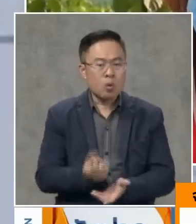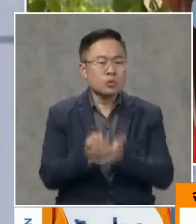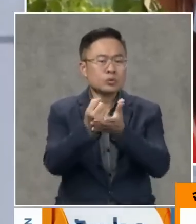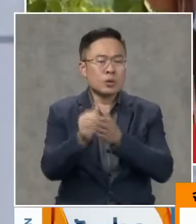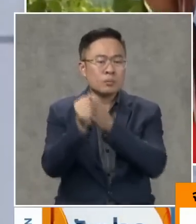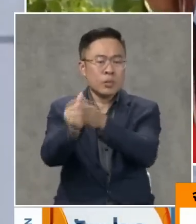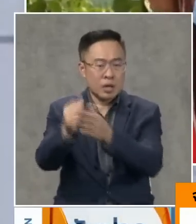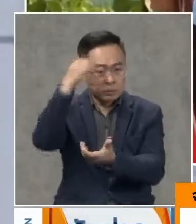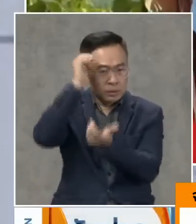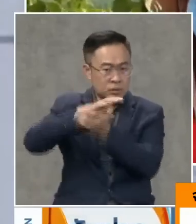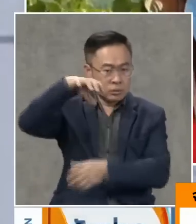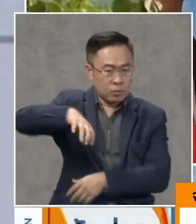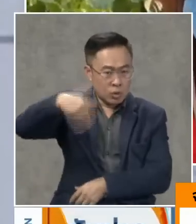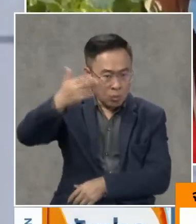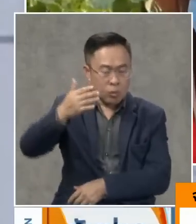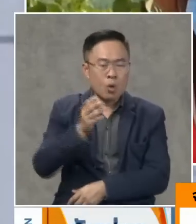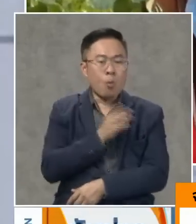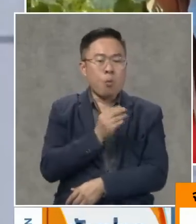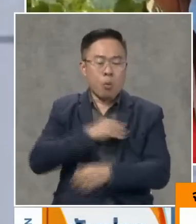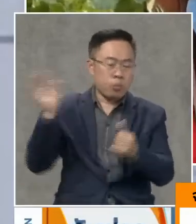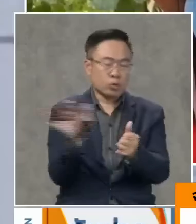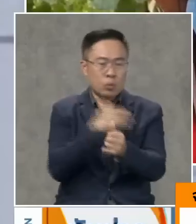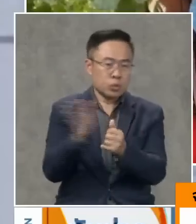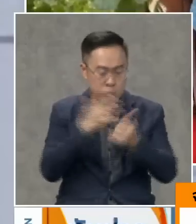ส่งโรงพักก็ได้ค่ะไม่อยากอยู่แล้วมันทำร้ายห